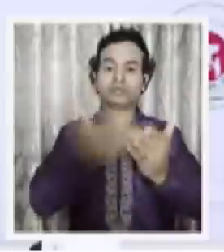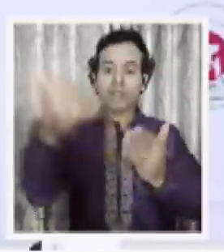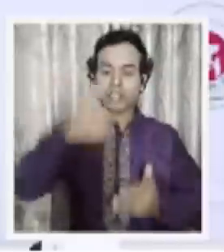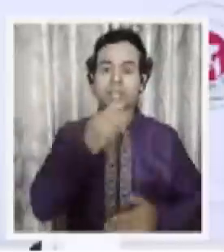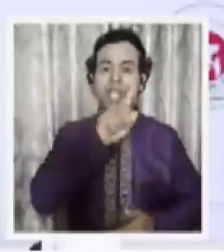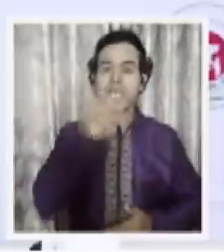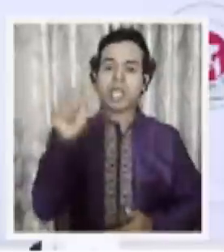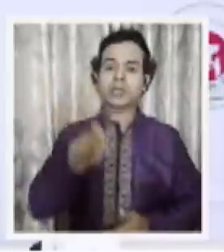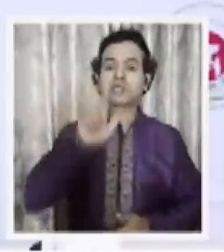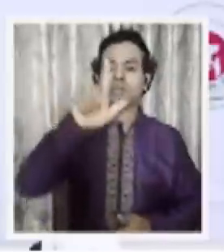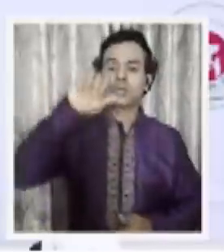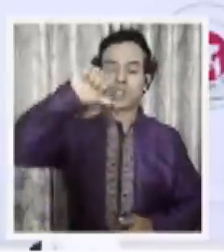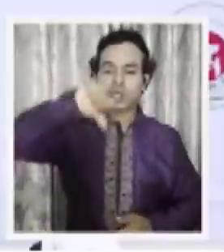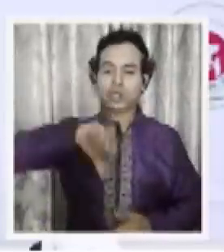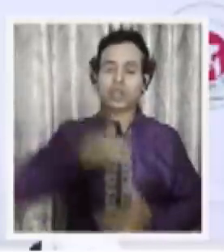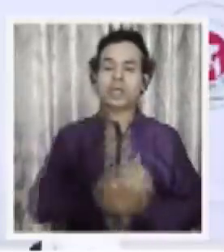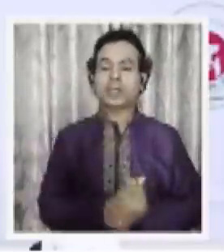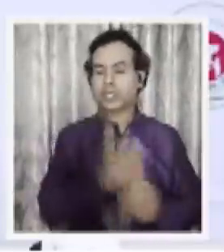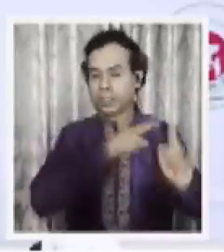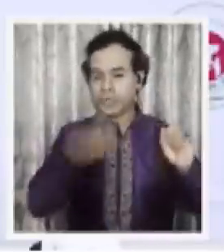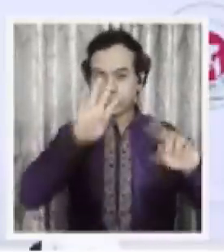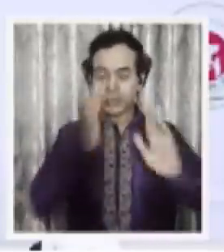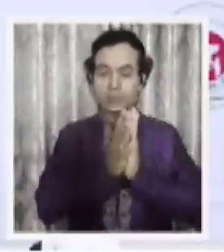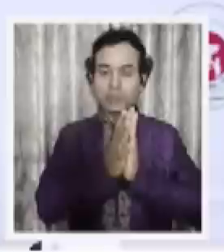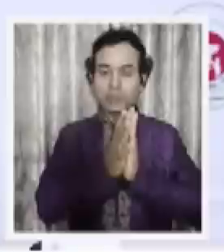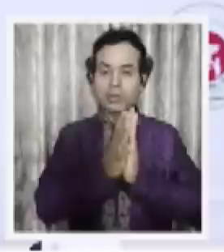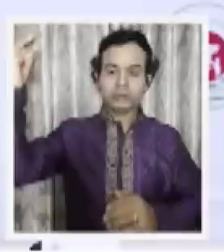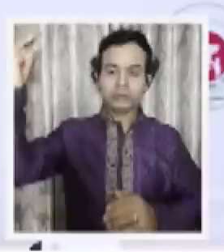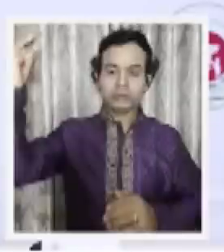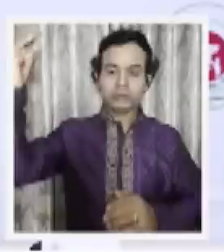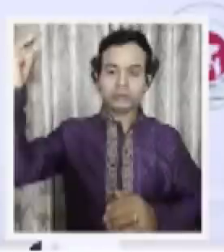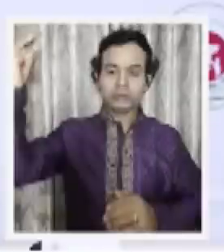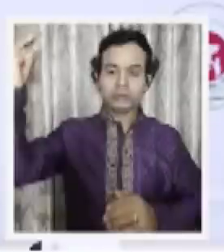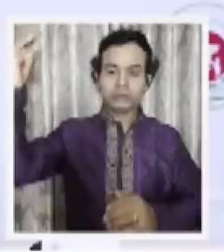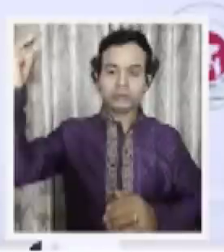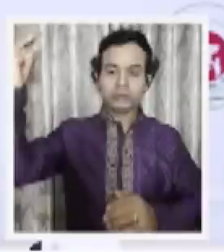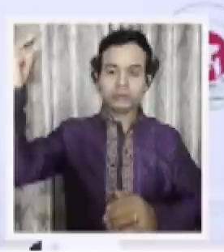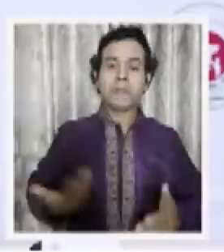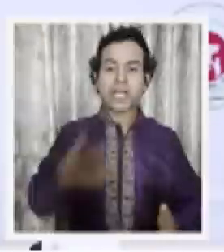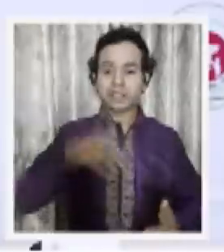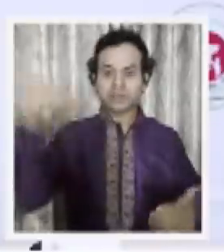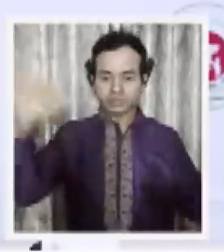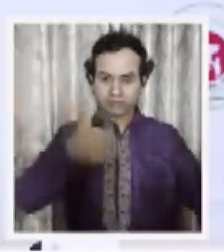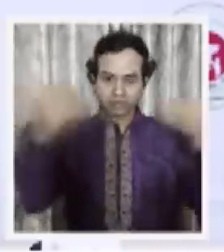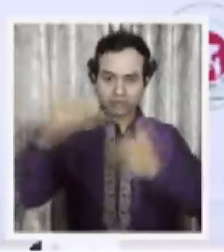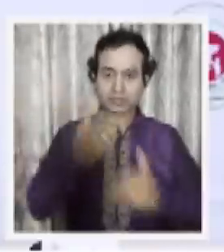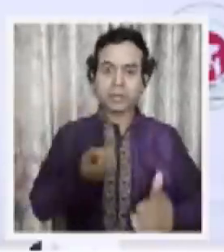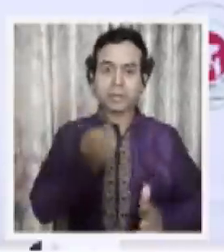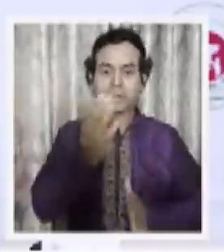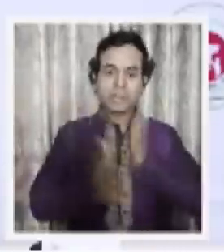পর্যন্ত সকল বিমানবন্দর, স্থলবন্দর এবং সমুদ্র বন্দর এবং ক্যান্টনমেন্ট রেল স্টেশনে স্ক্রিনিং